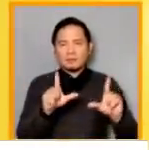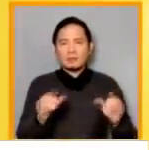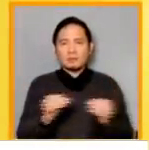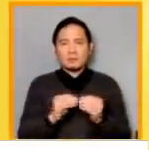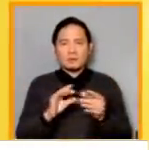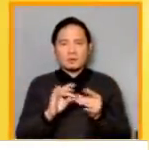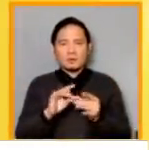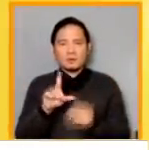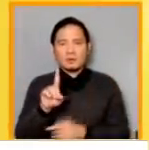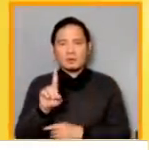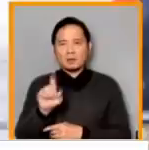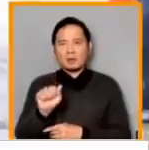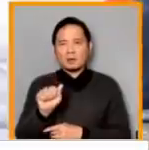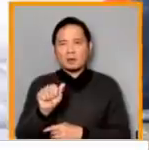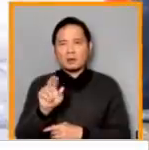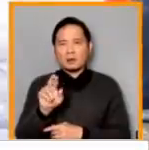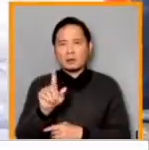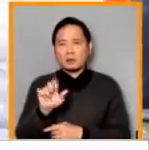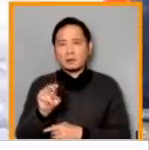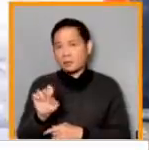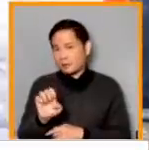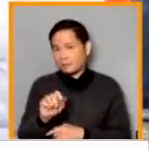Darlene!